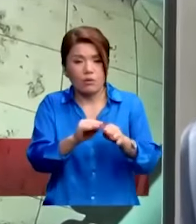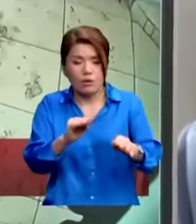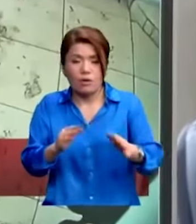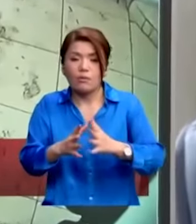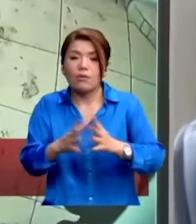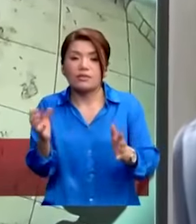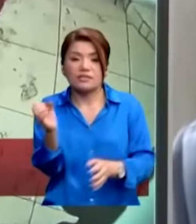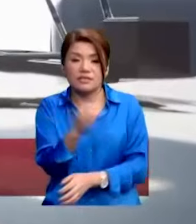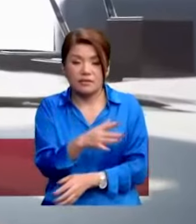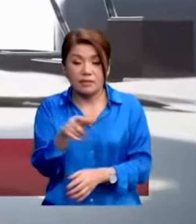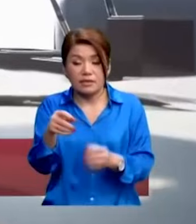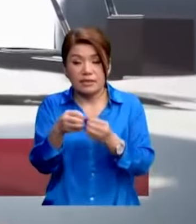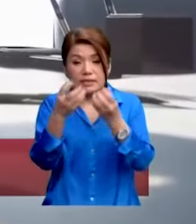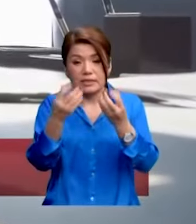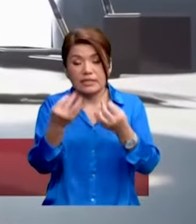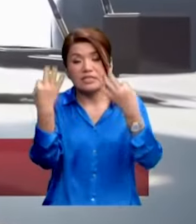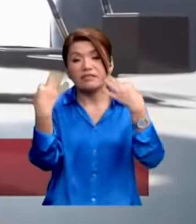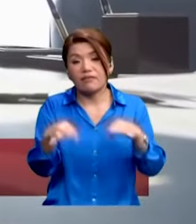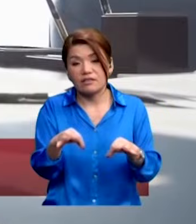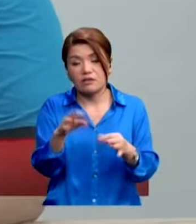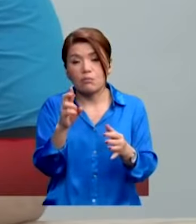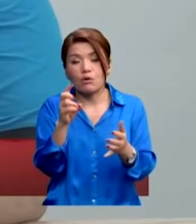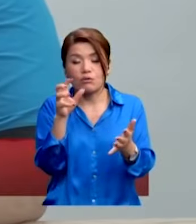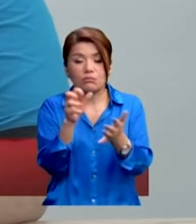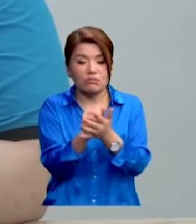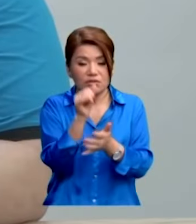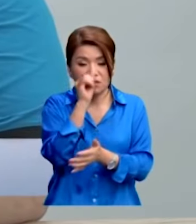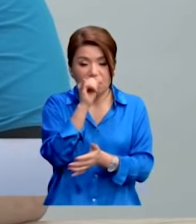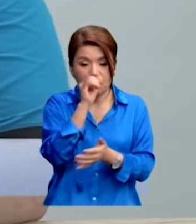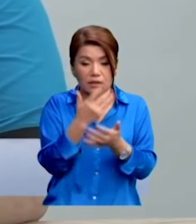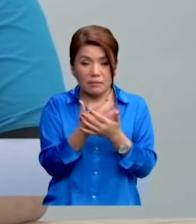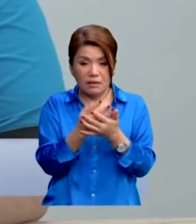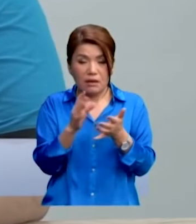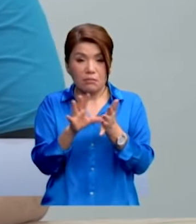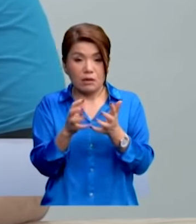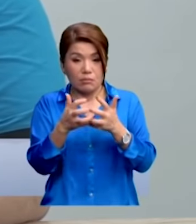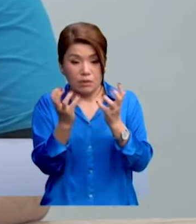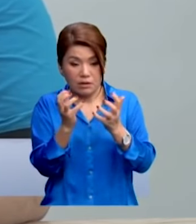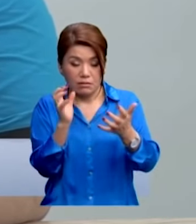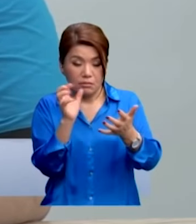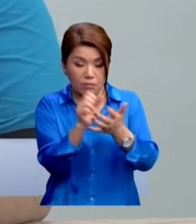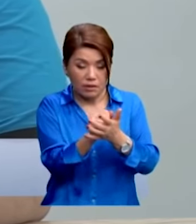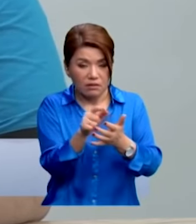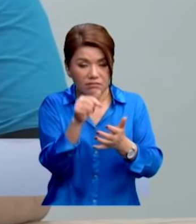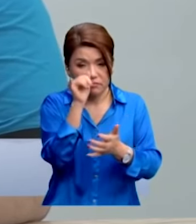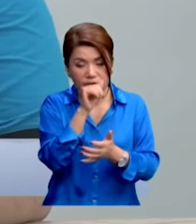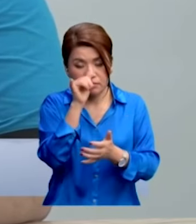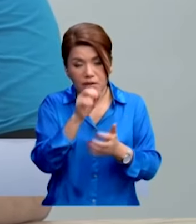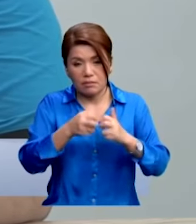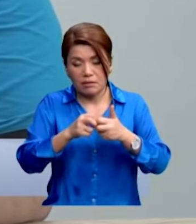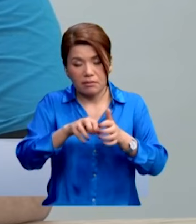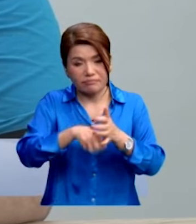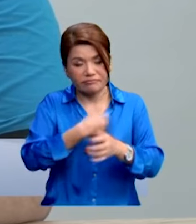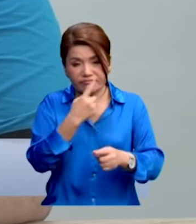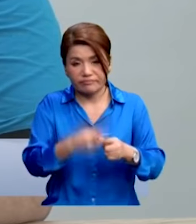больше на ближайшие 10 дней свободную бронь не найти даже введя электронную очередь Россия не решила вопрос и мы не решим этот вопрос